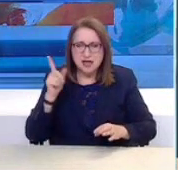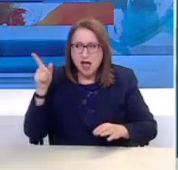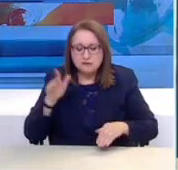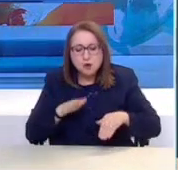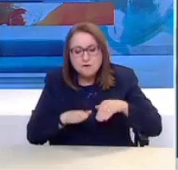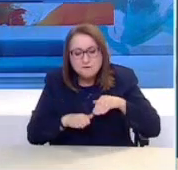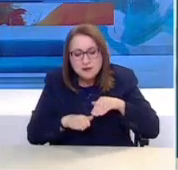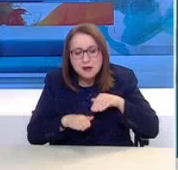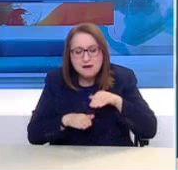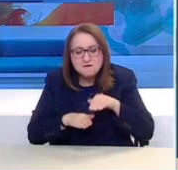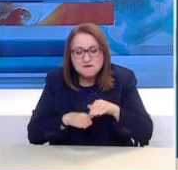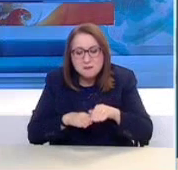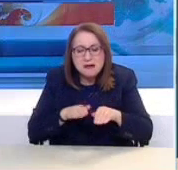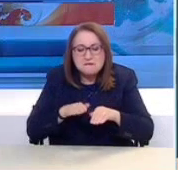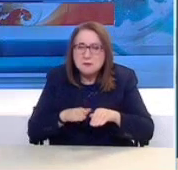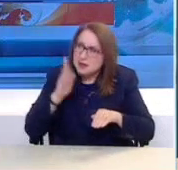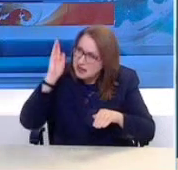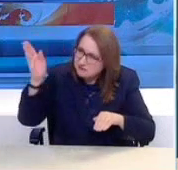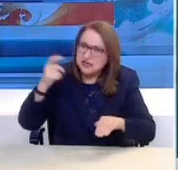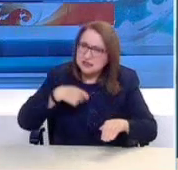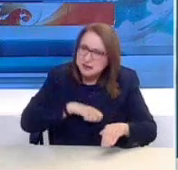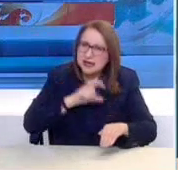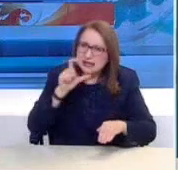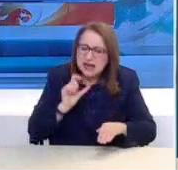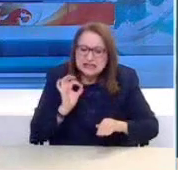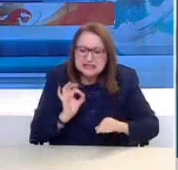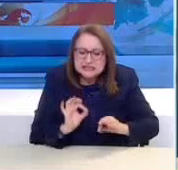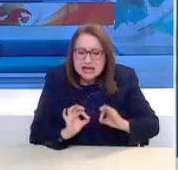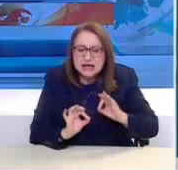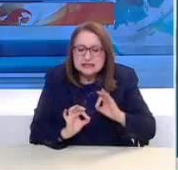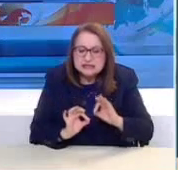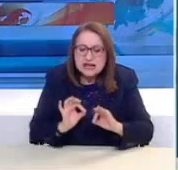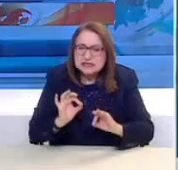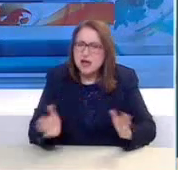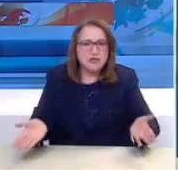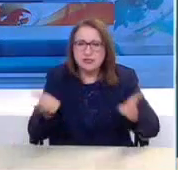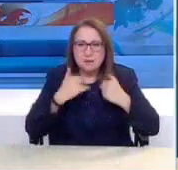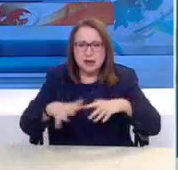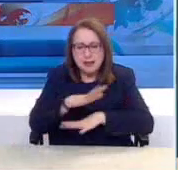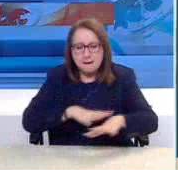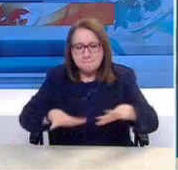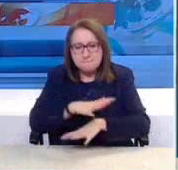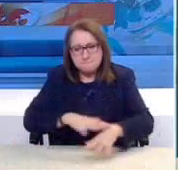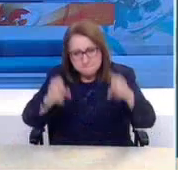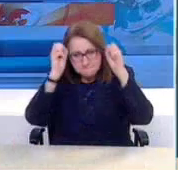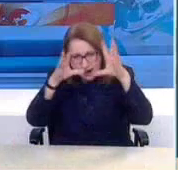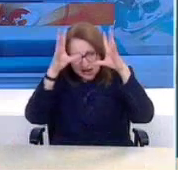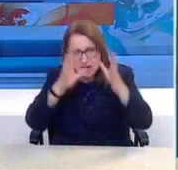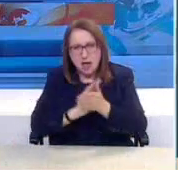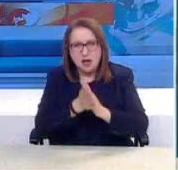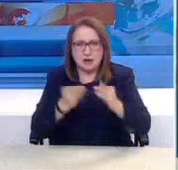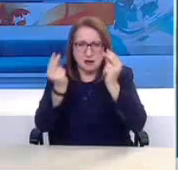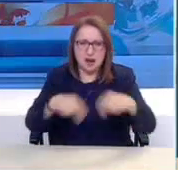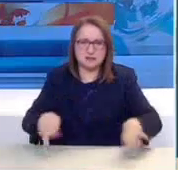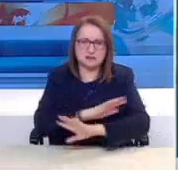στιγμή κάποια μαγική συνταγή. Σε κάποιες χώρες αφορούν τομείς της οικονομίας όπως οι κατασκευές. Σε άλλες όπως η Δανία, η οποία